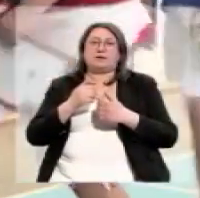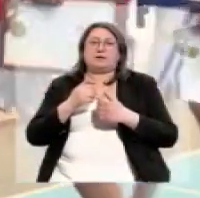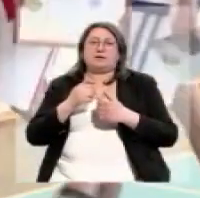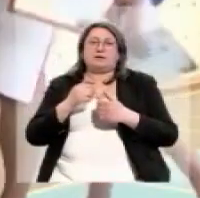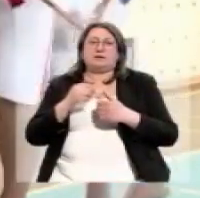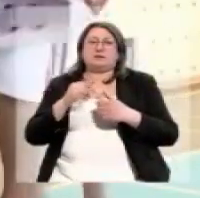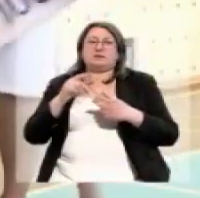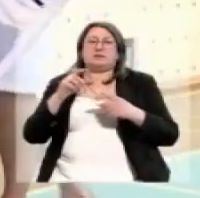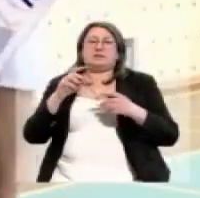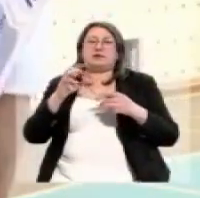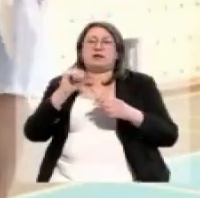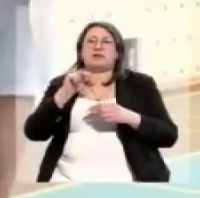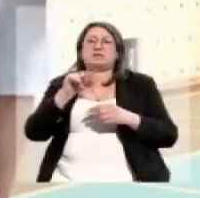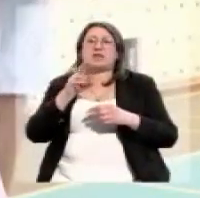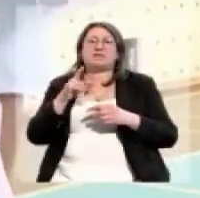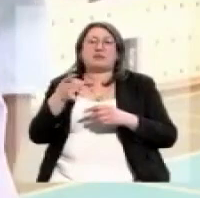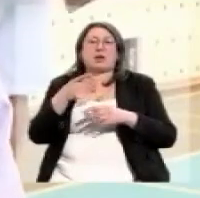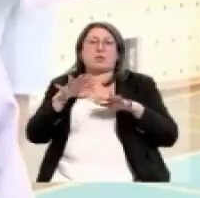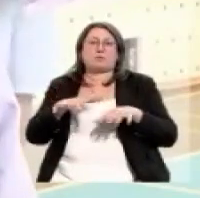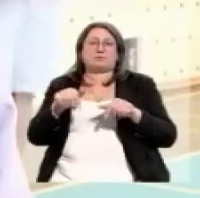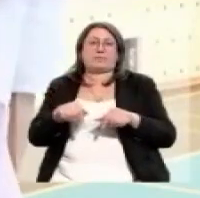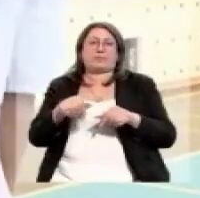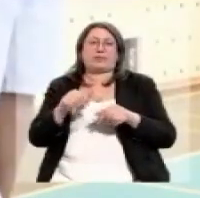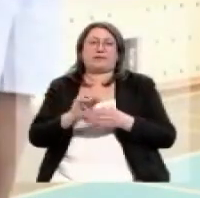қыраны өтіп жатыр. Барлық салмақтар